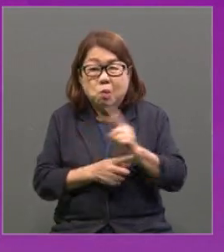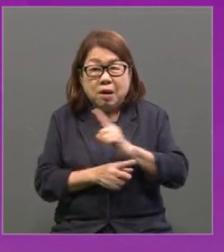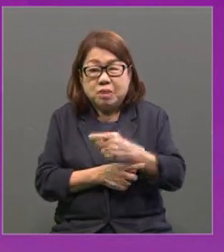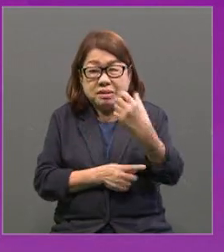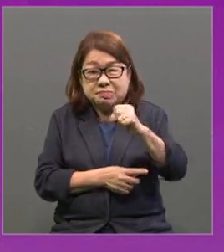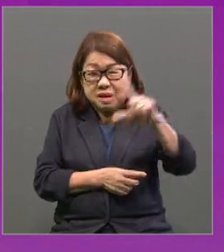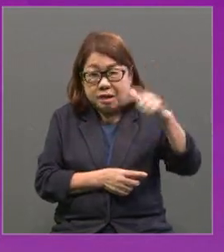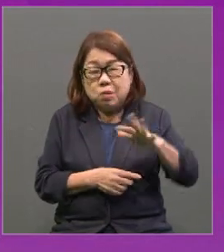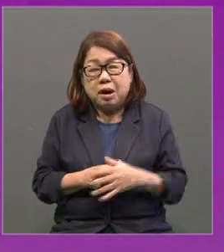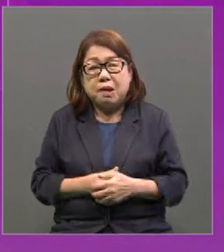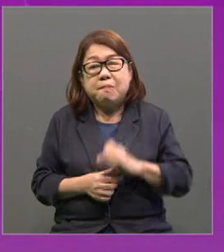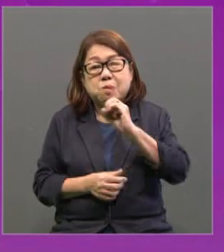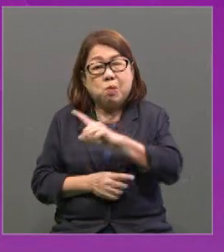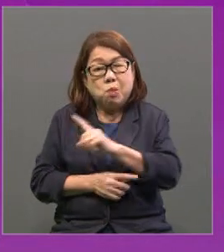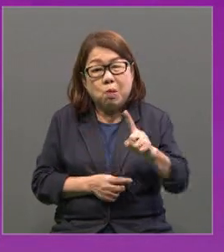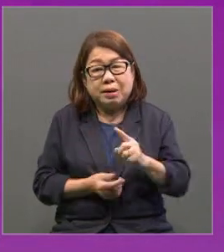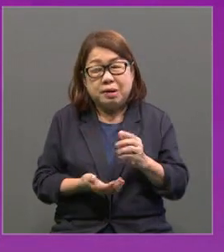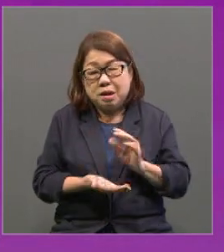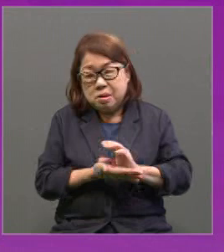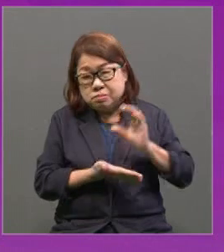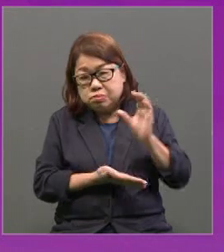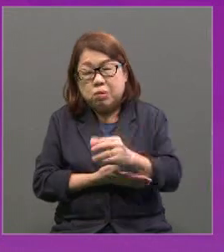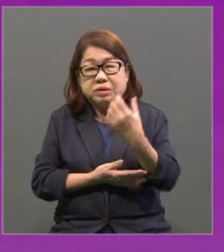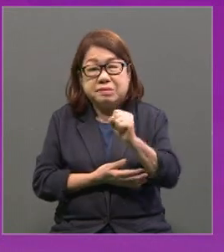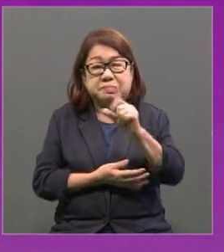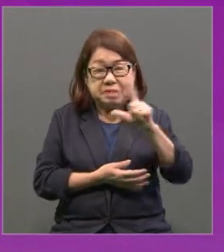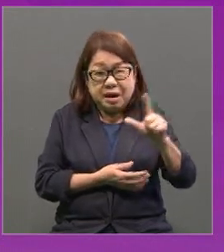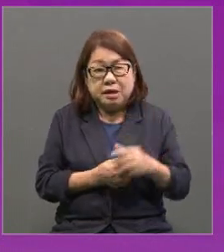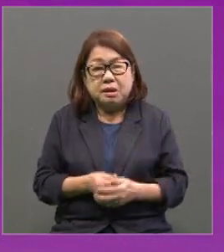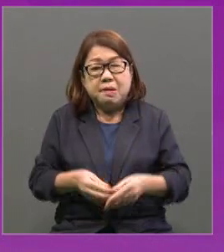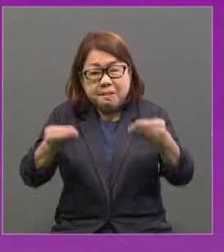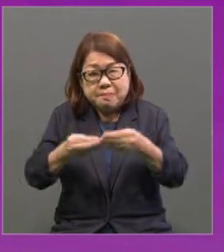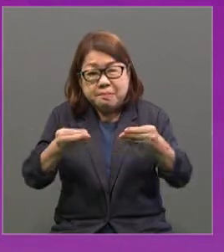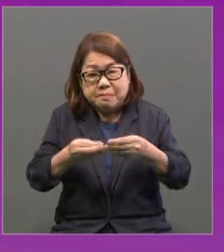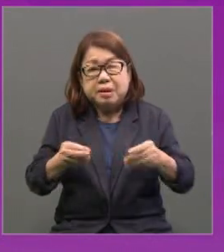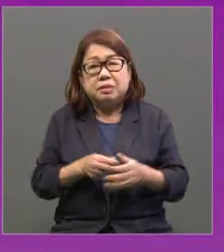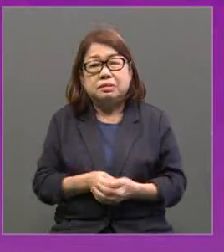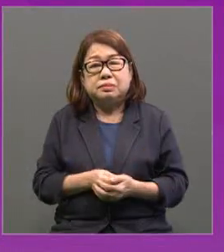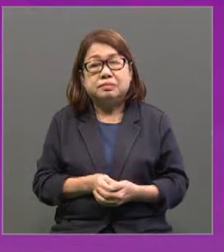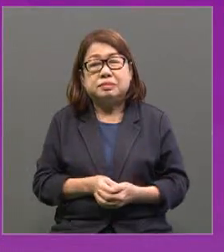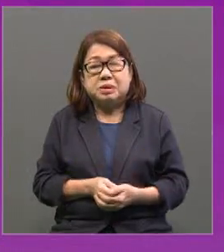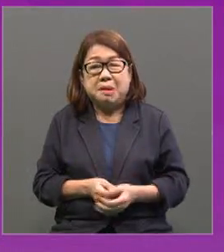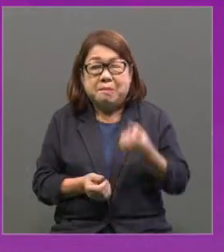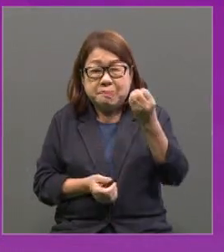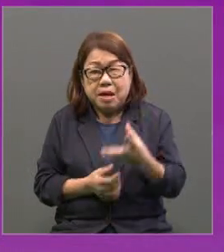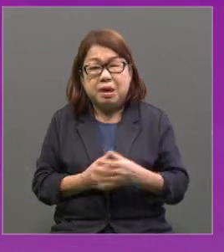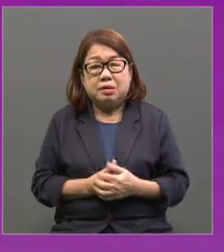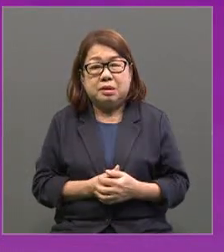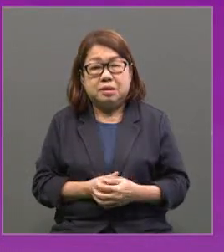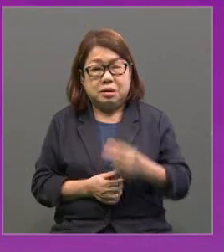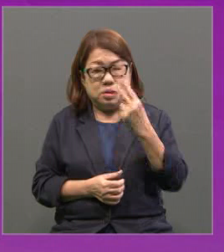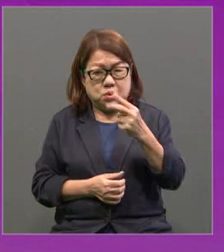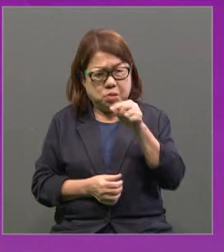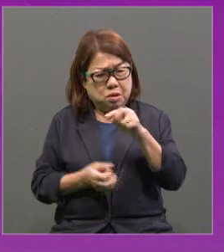ตัวเลขสูงสุดต่อวันที่แอมเล่นพนันคือ10ล้านบาทครับ โ หเยอะมากนะอันนี้เนี่ยฮะไปดูความคืบหน้าต